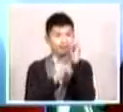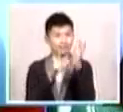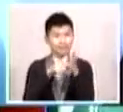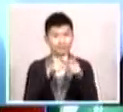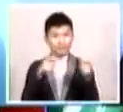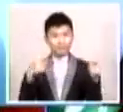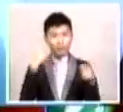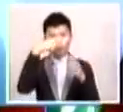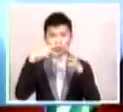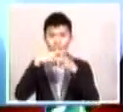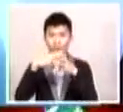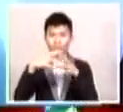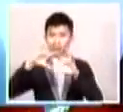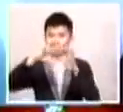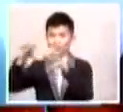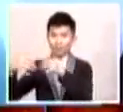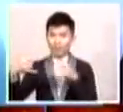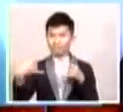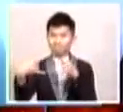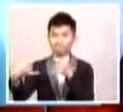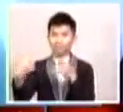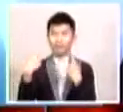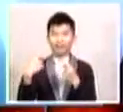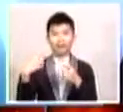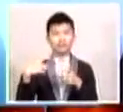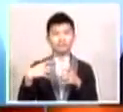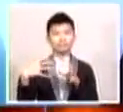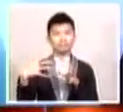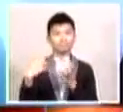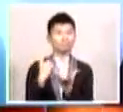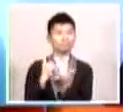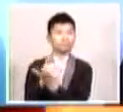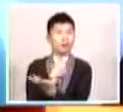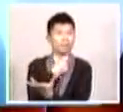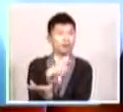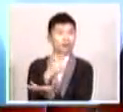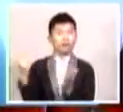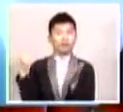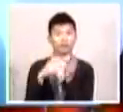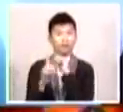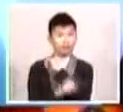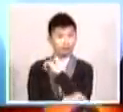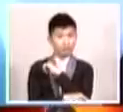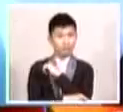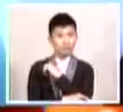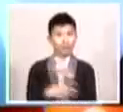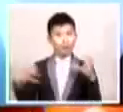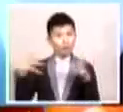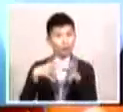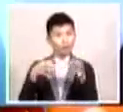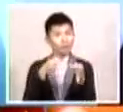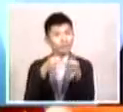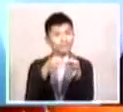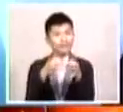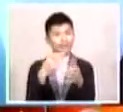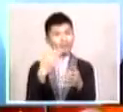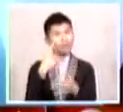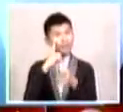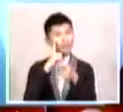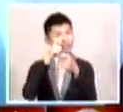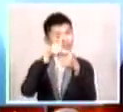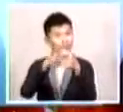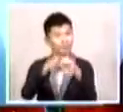大陆，本来是强烈抗拒共同市场的，但到了那个时候，共同市场的美好远景